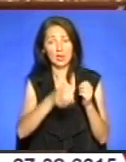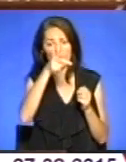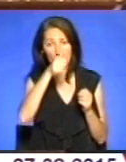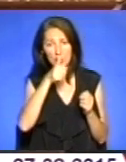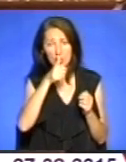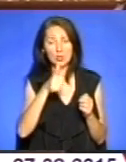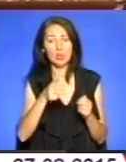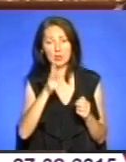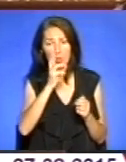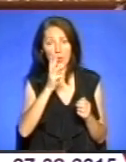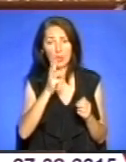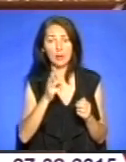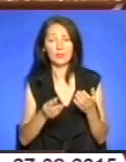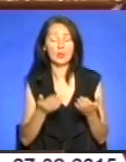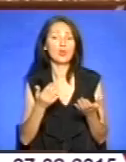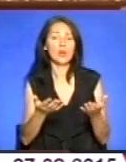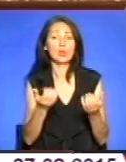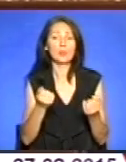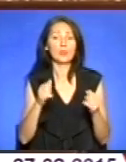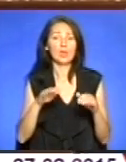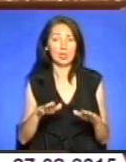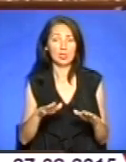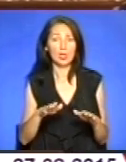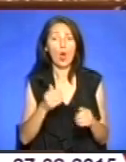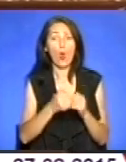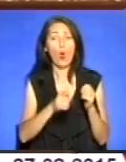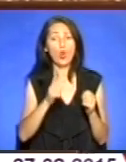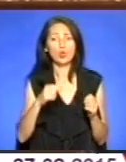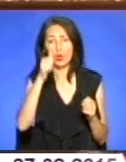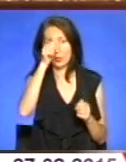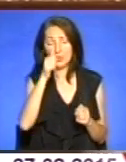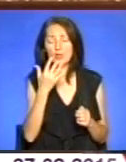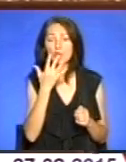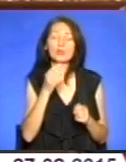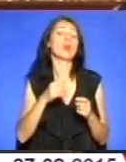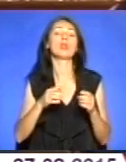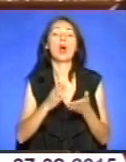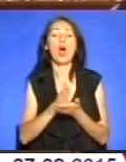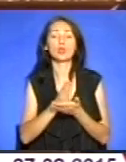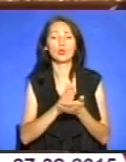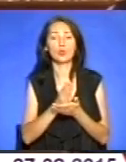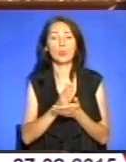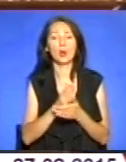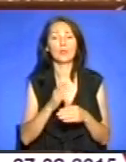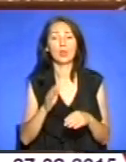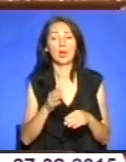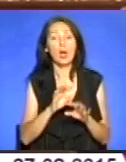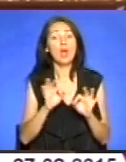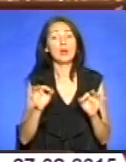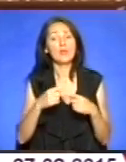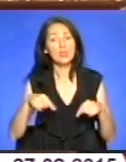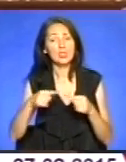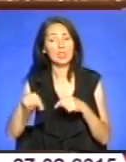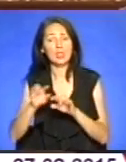щодо створення примирних органів, кожного місяця Національна служба посередництва і примирення відділення інформують